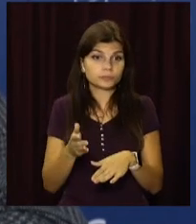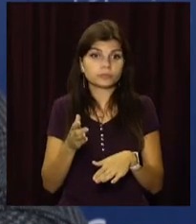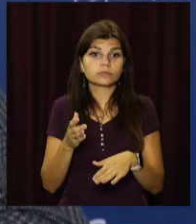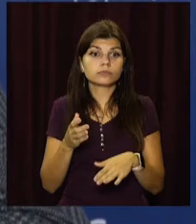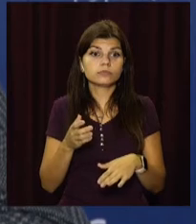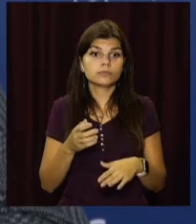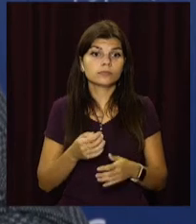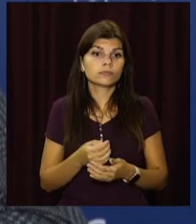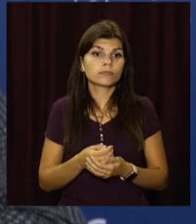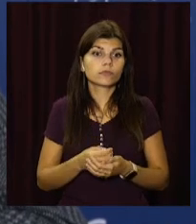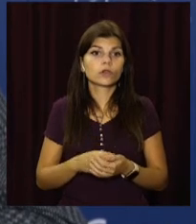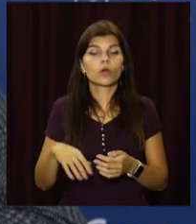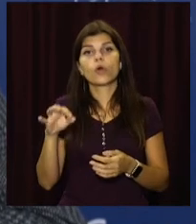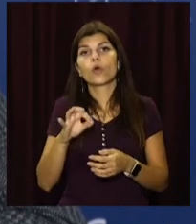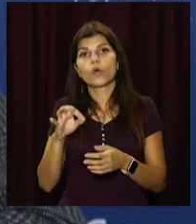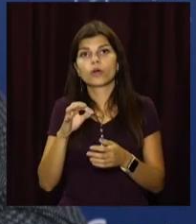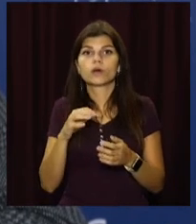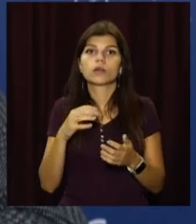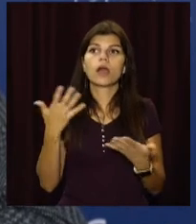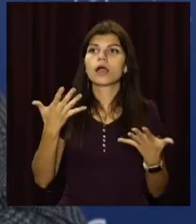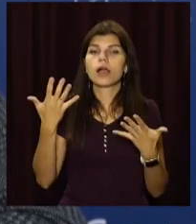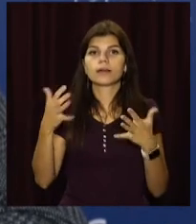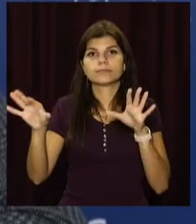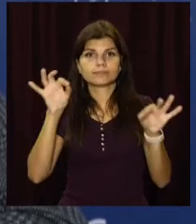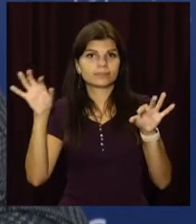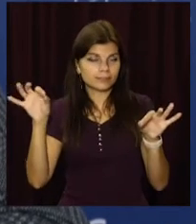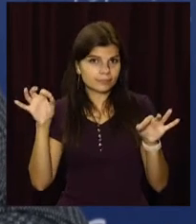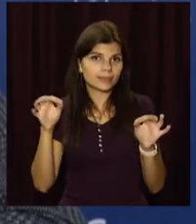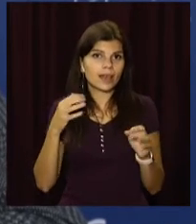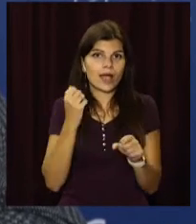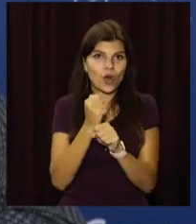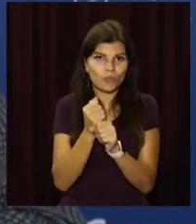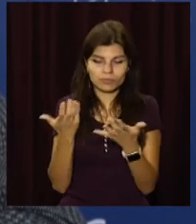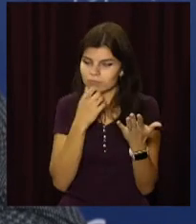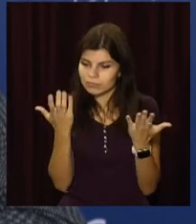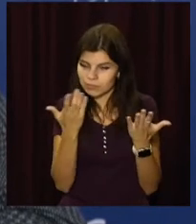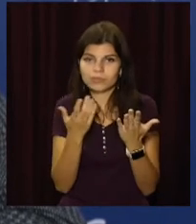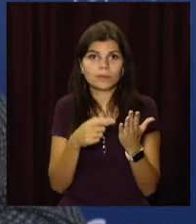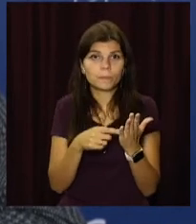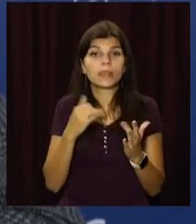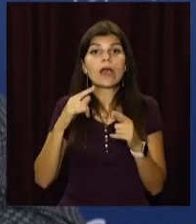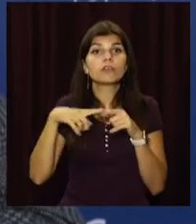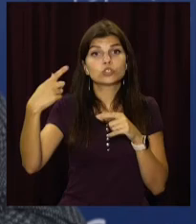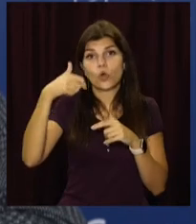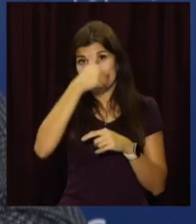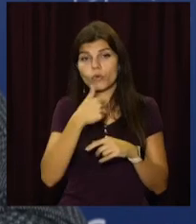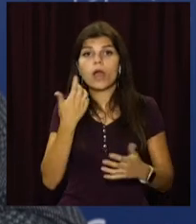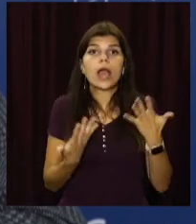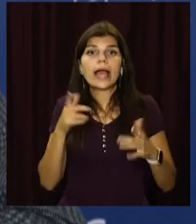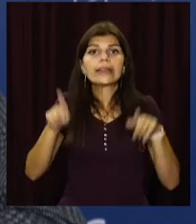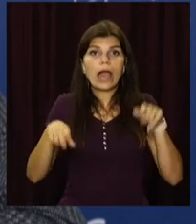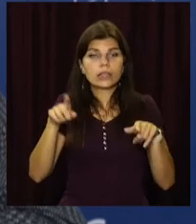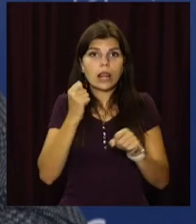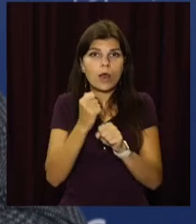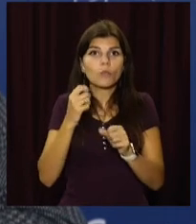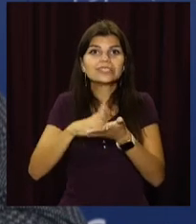процедура визначення кошторисів, дефектування цих всіх робіт і на наступний рік вже їх реалізація. Тому